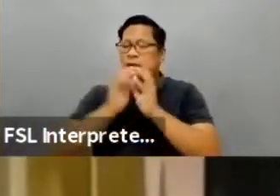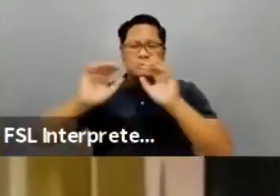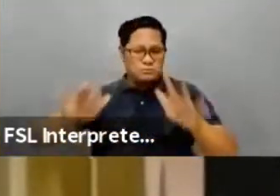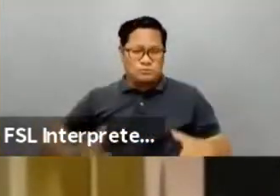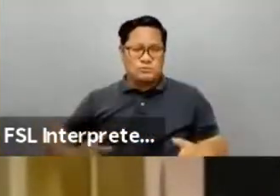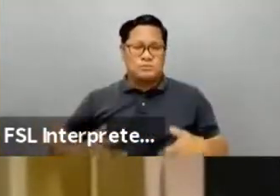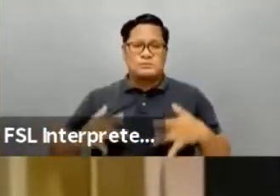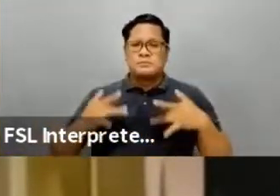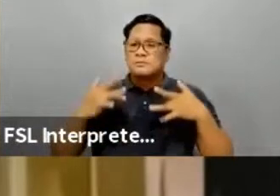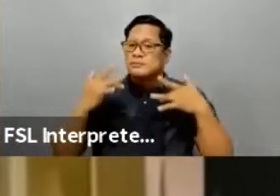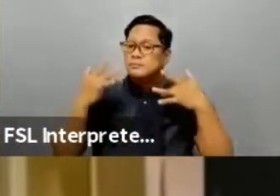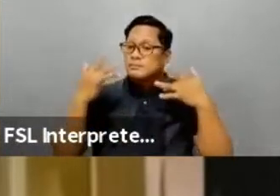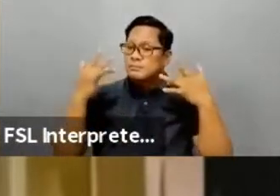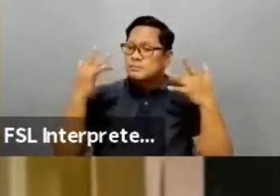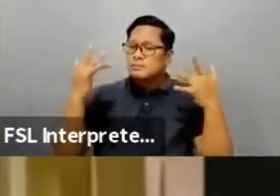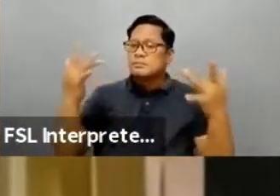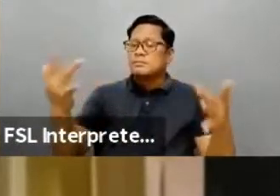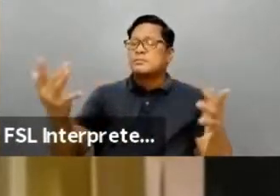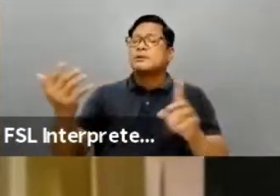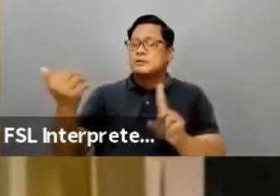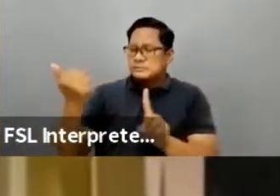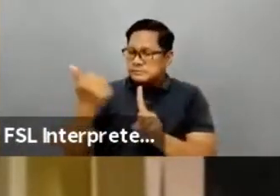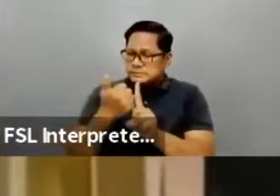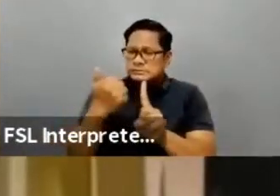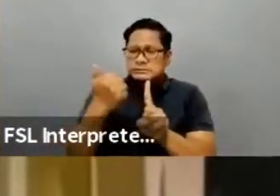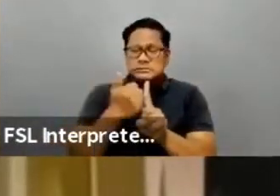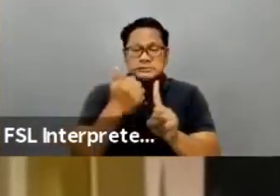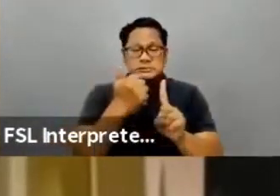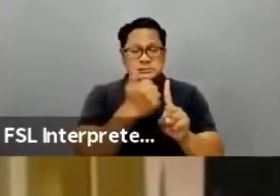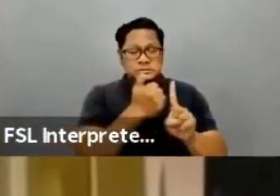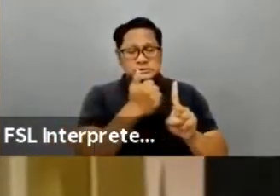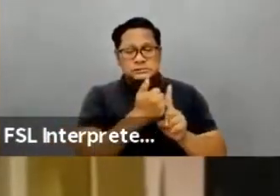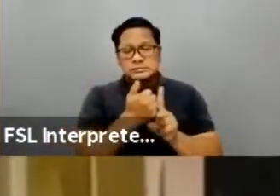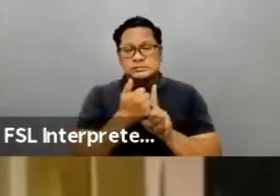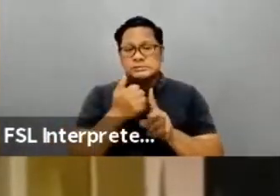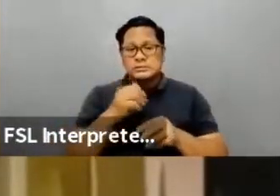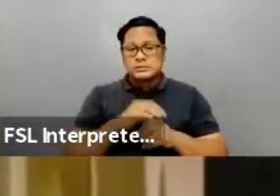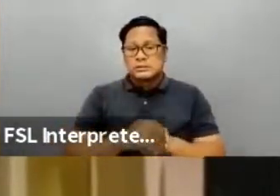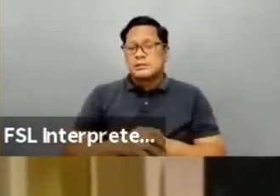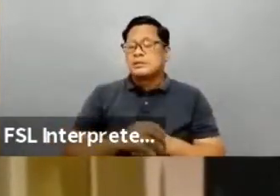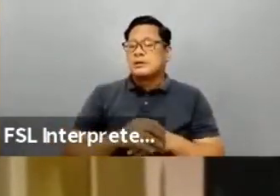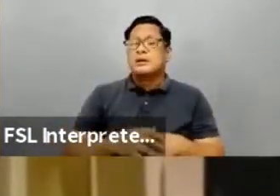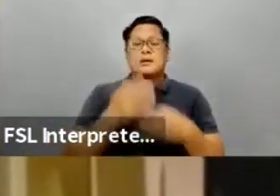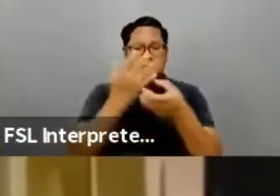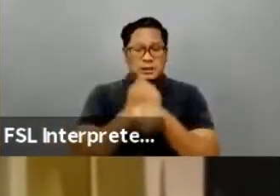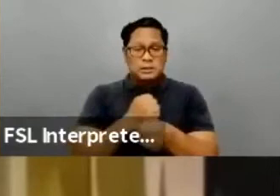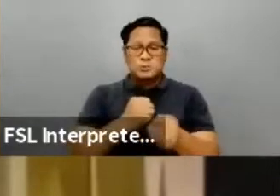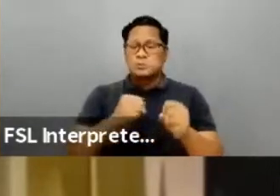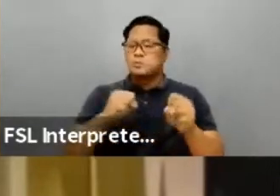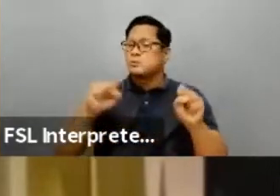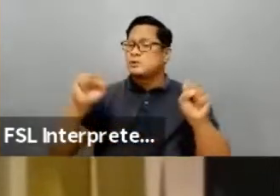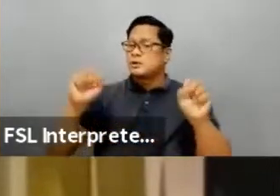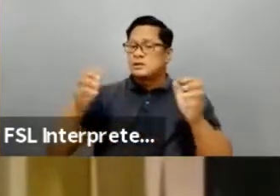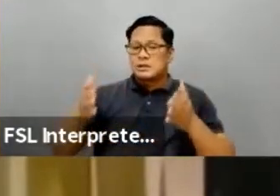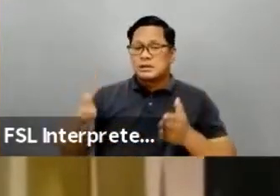buhayin sa sarili ang malayang